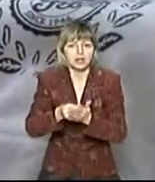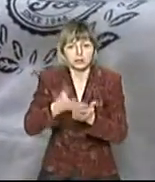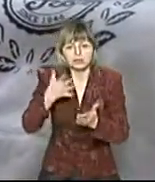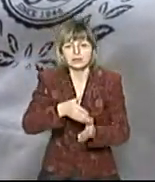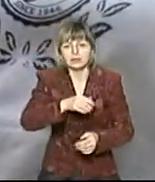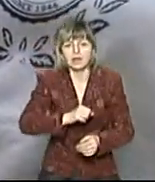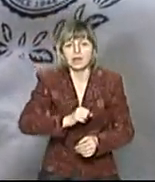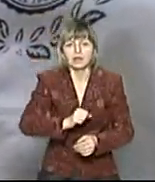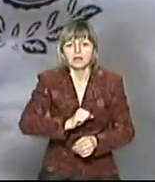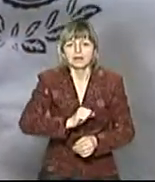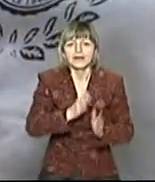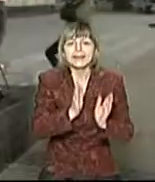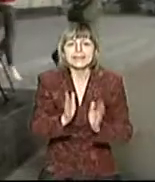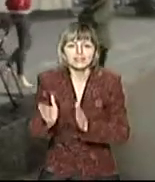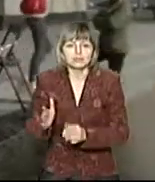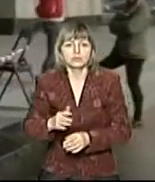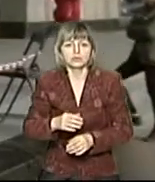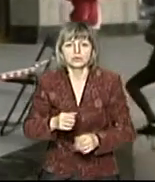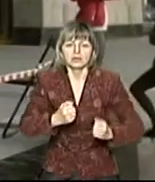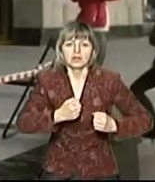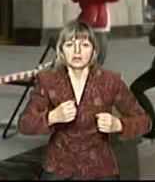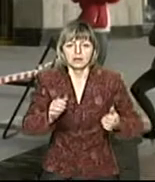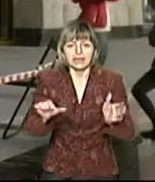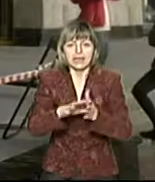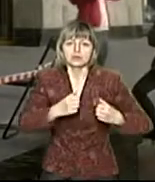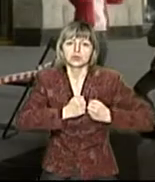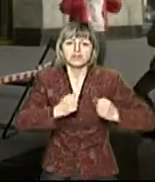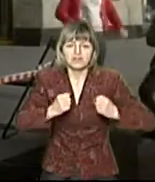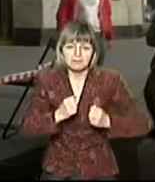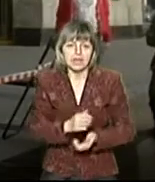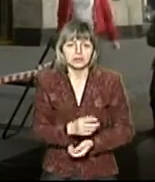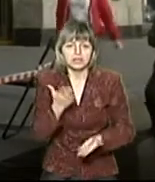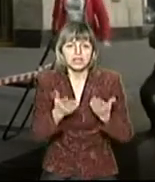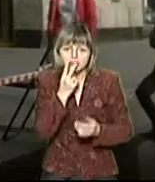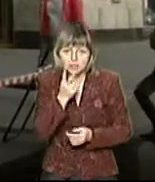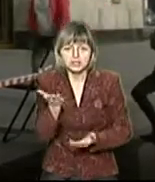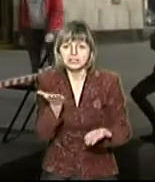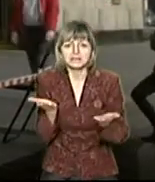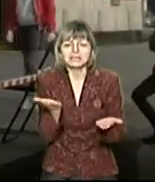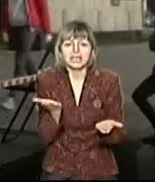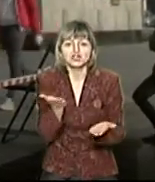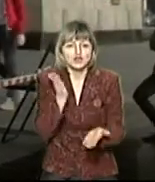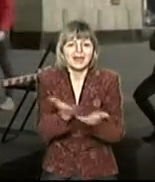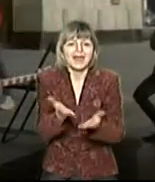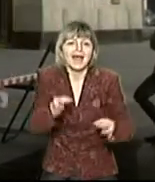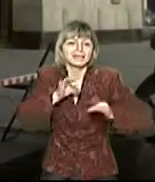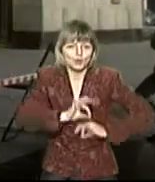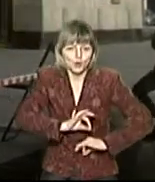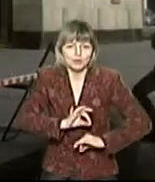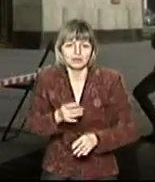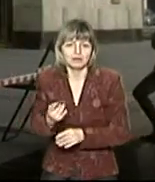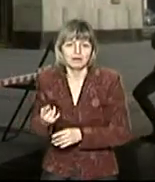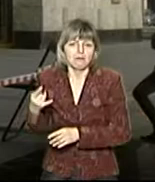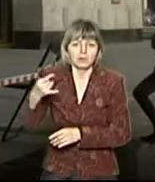дефібрилятором була проведена у нас. Допомагати людям, бачити, якщо є якась користь, от зробив, приїхав